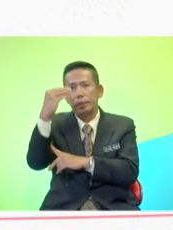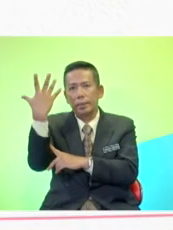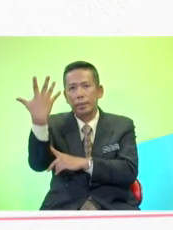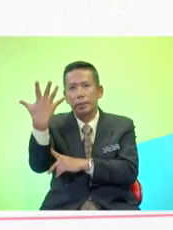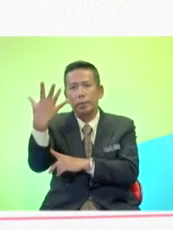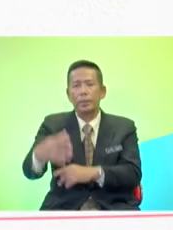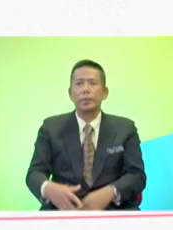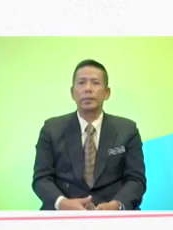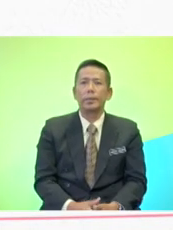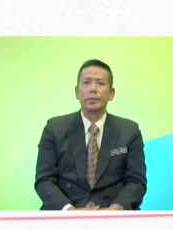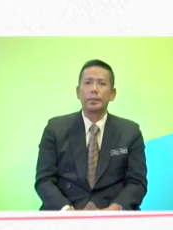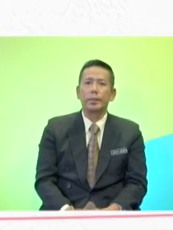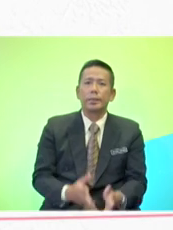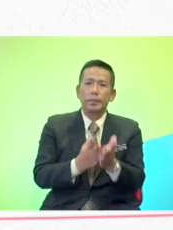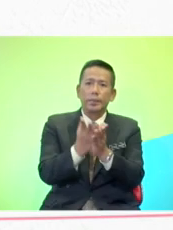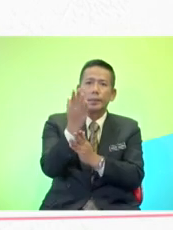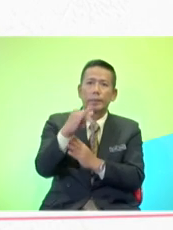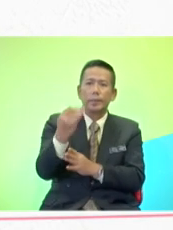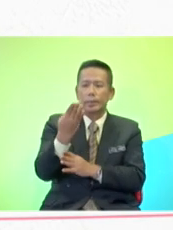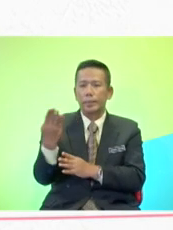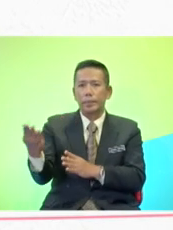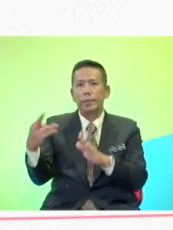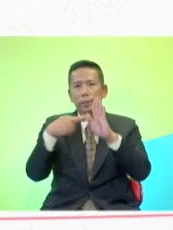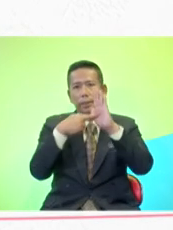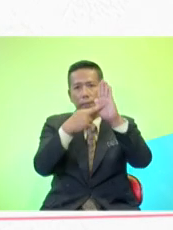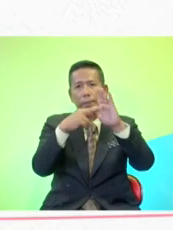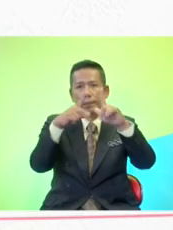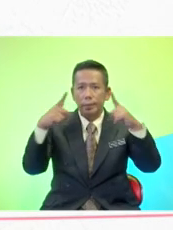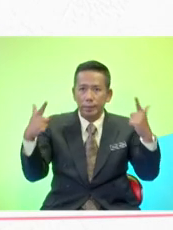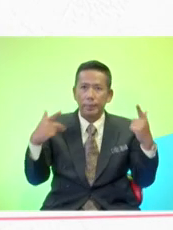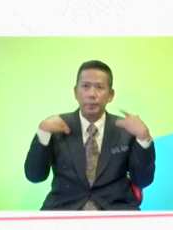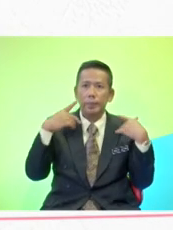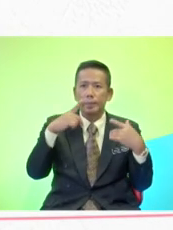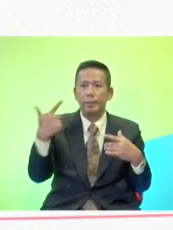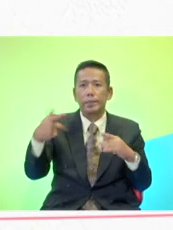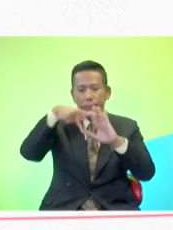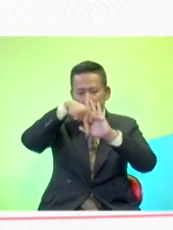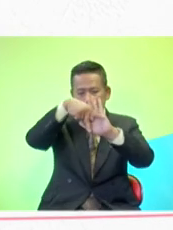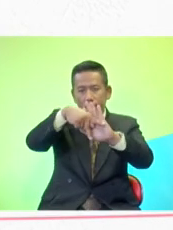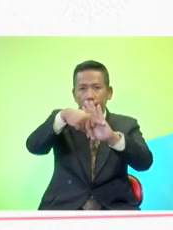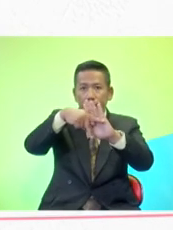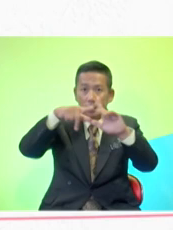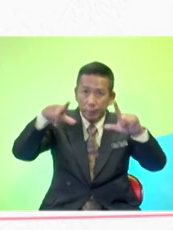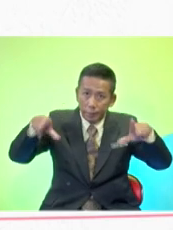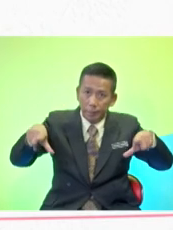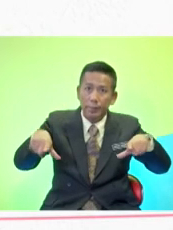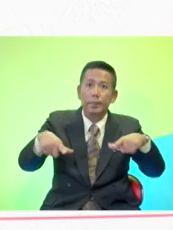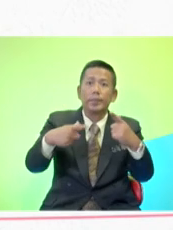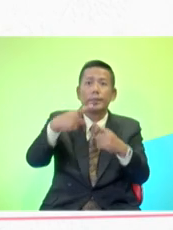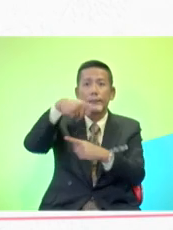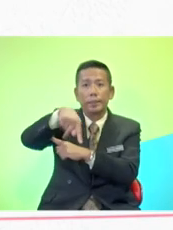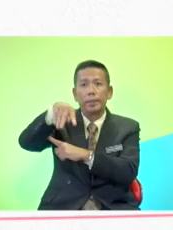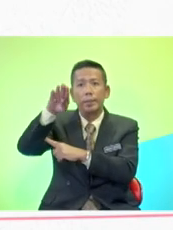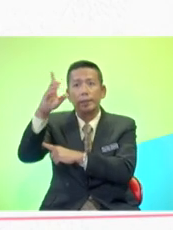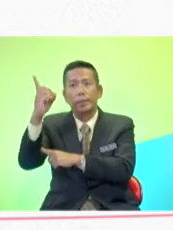dijual seterusnya bahan rujukan lain yang kita perlukan adalah panduan pelaksanaan pelaksanaan pentasi